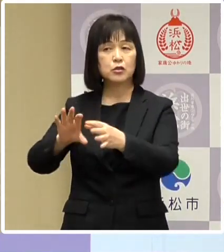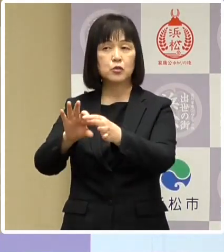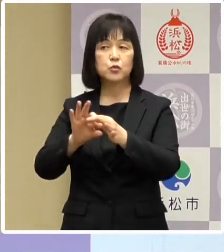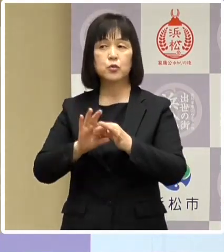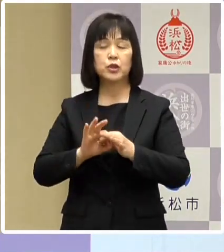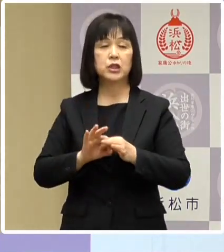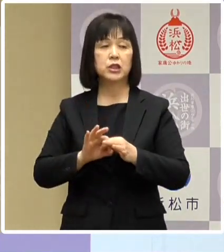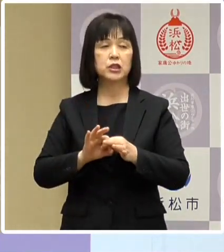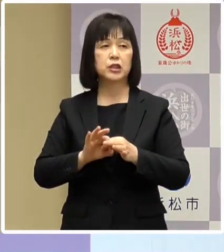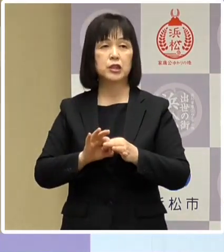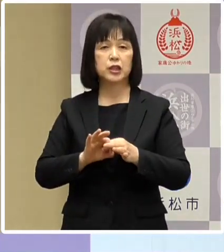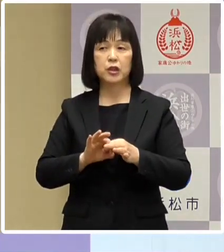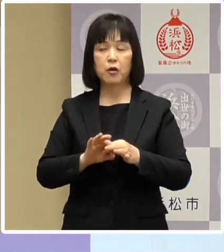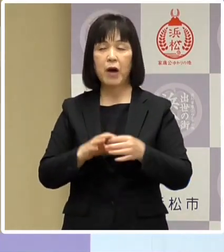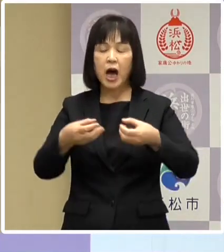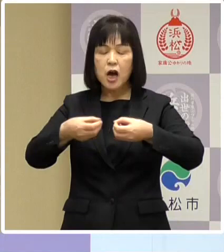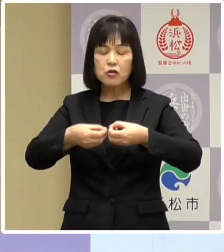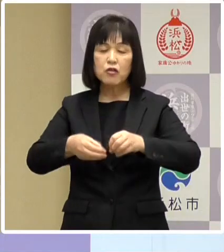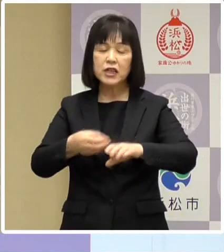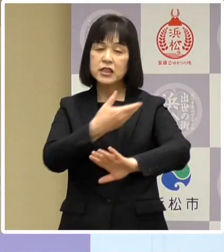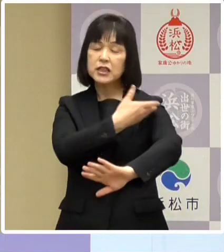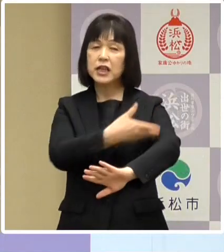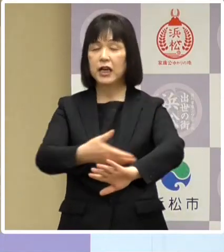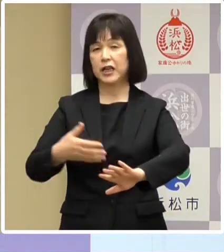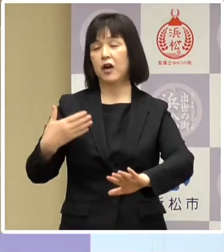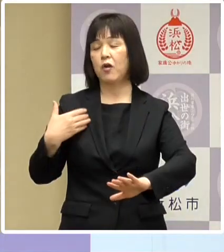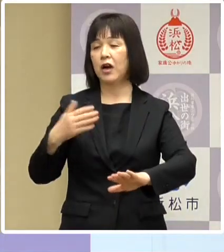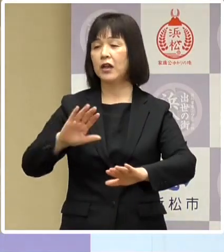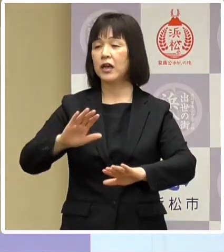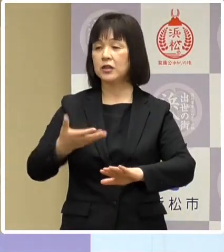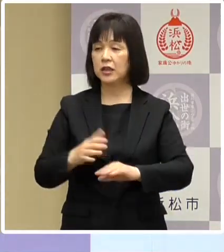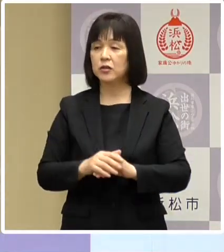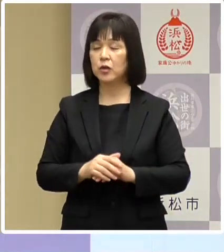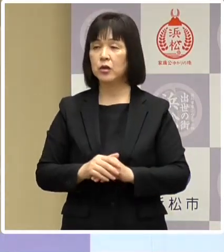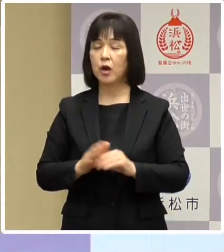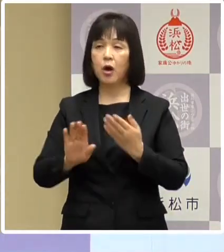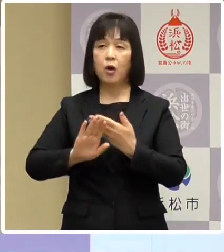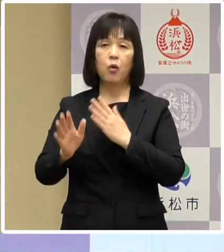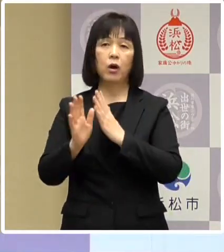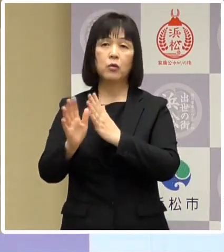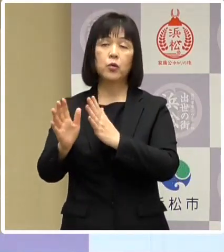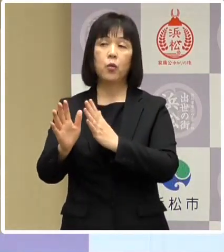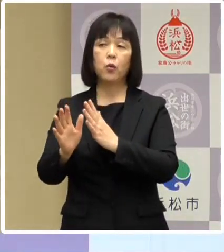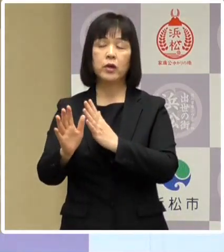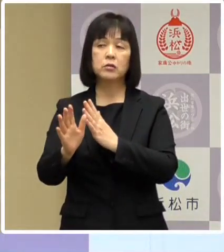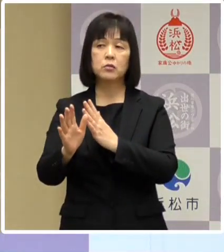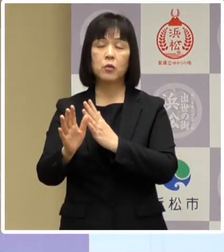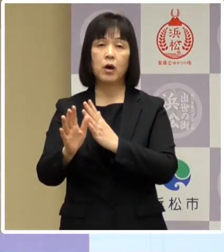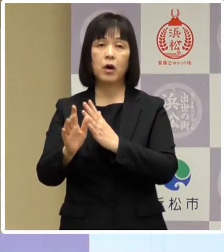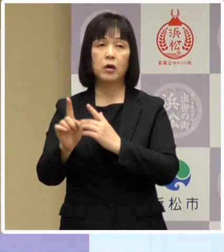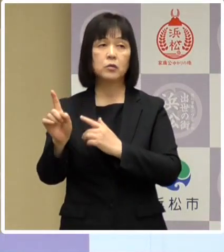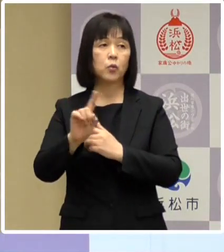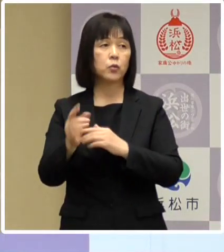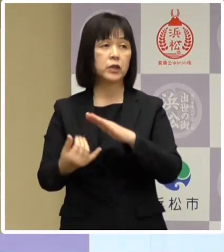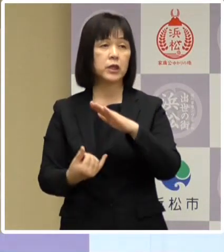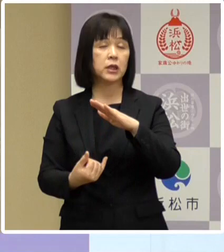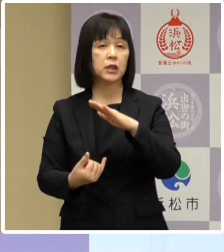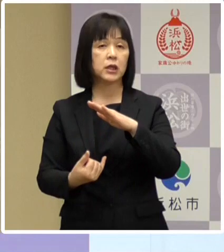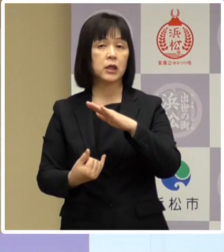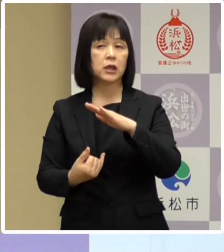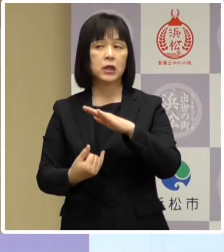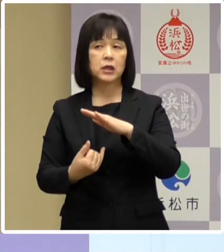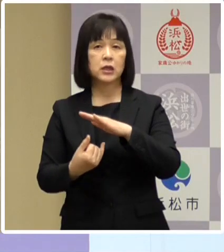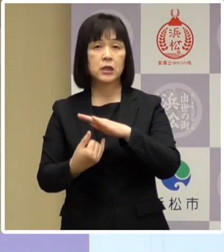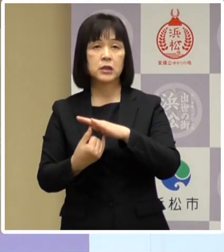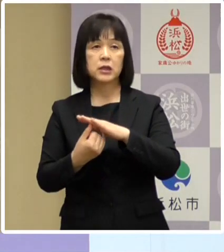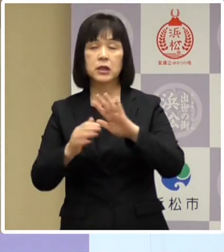当日のスケジュールがまだ出ていないので、他の行列は多分特に制限なく見